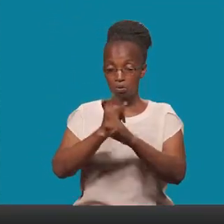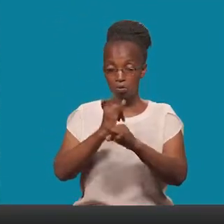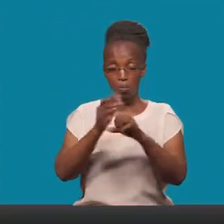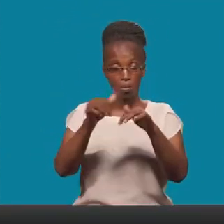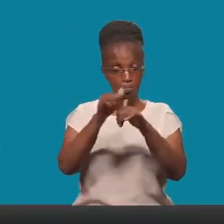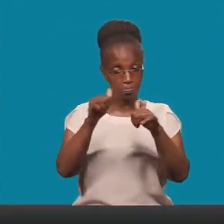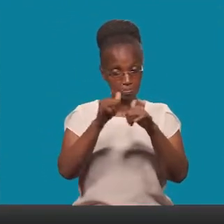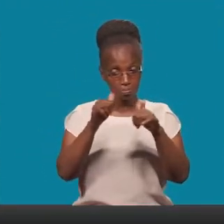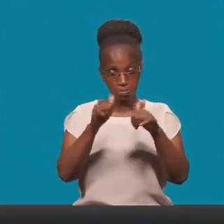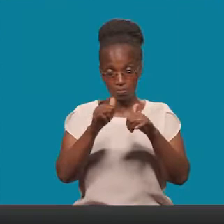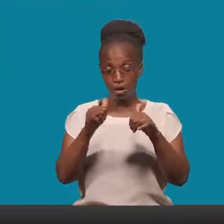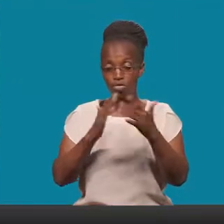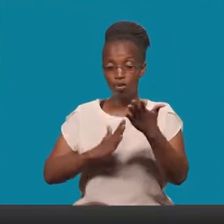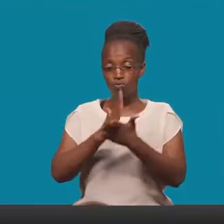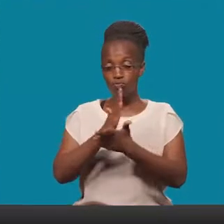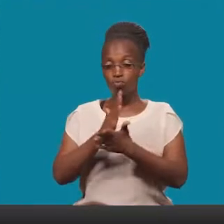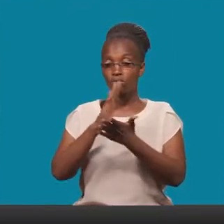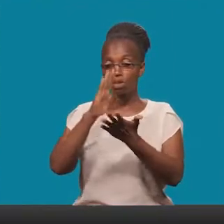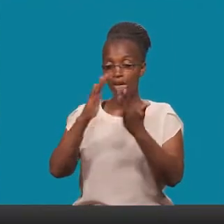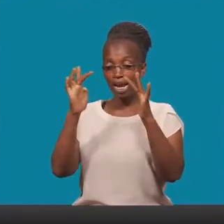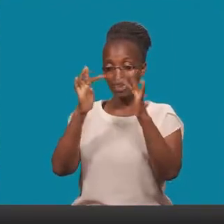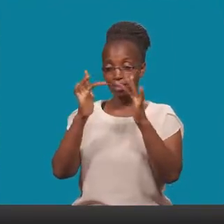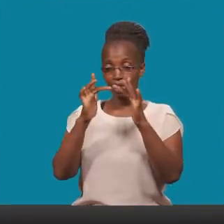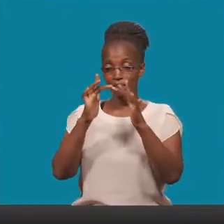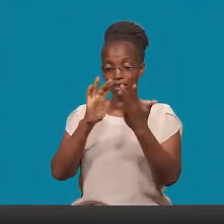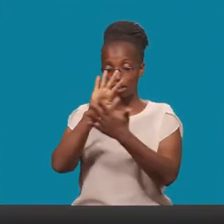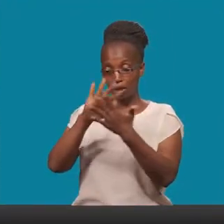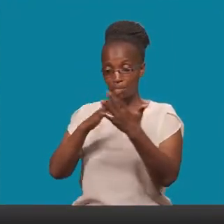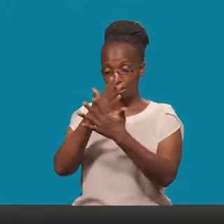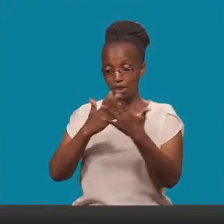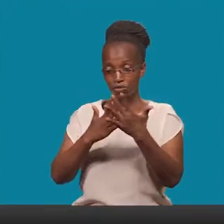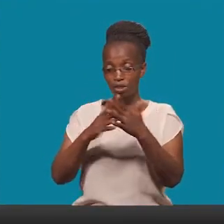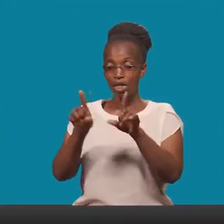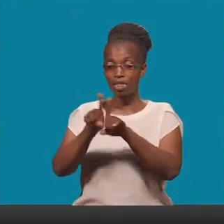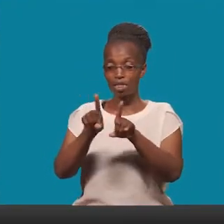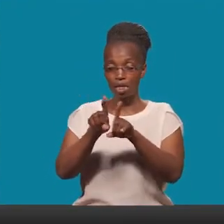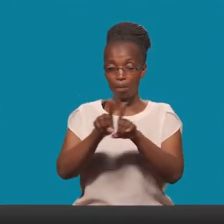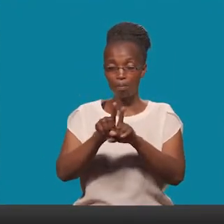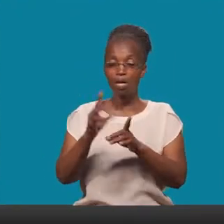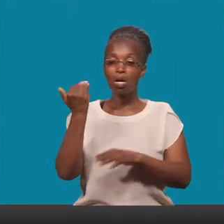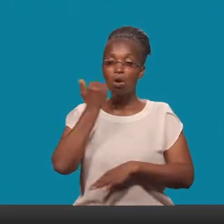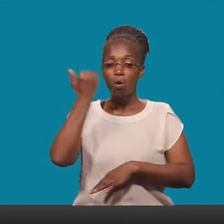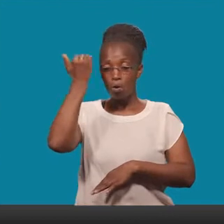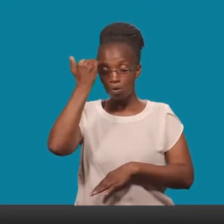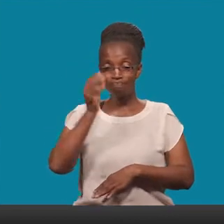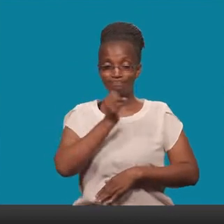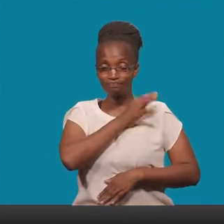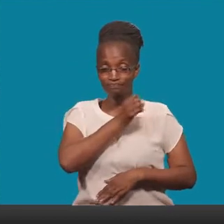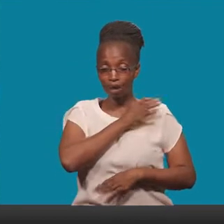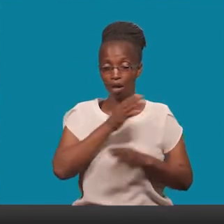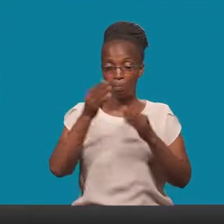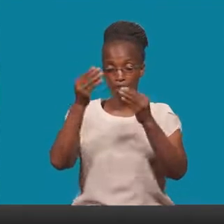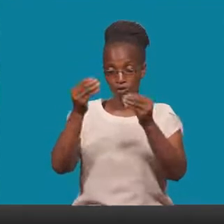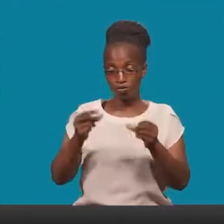kupitia mitandaoni, huku vyombo vya habari vikiongezeka maradufu. Pia huduma nyingi za mahakama